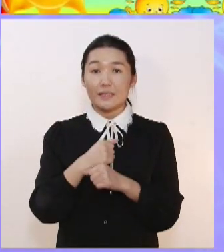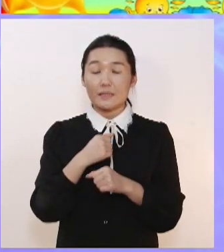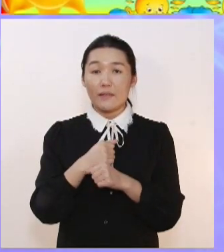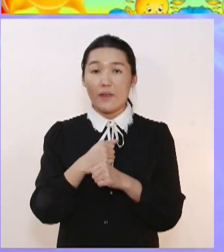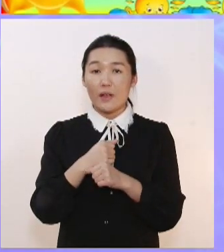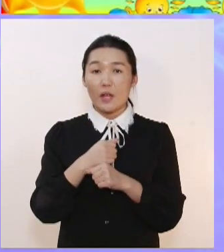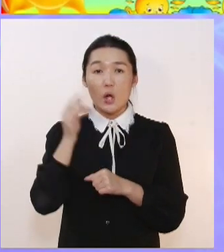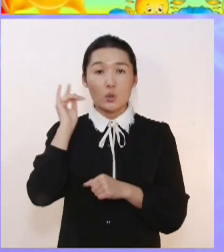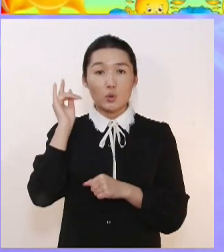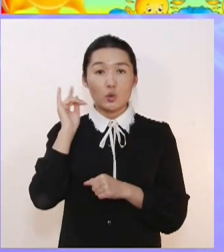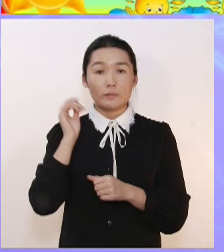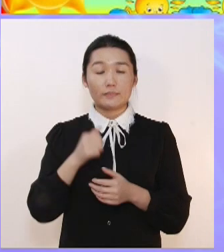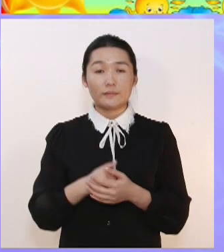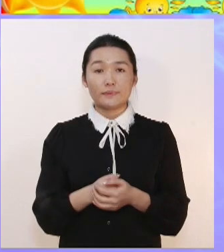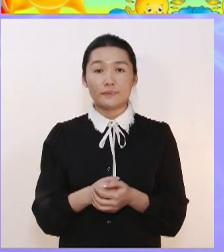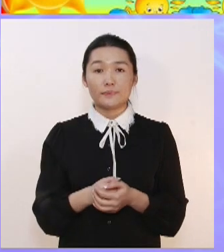шум.